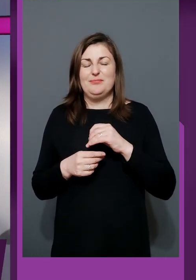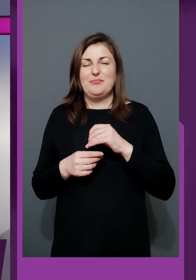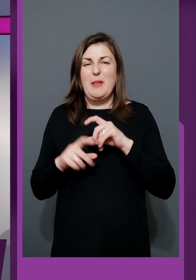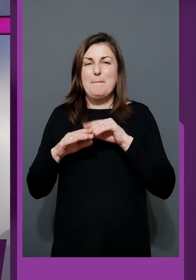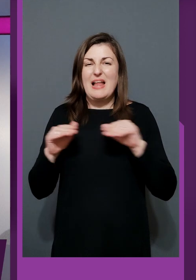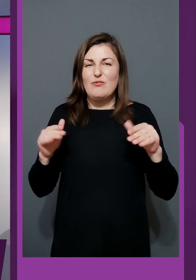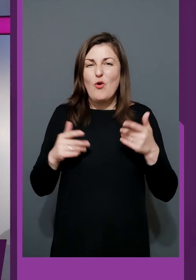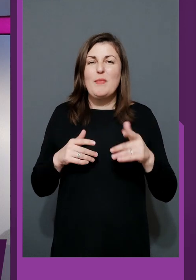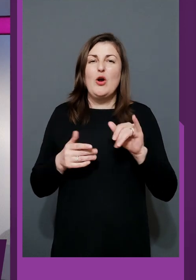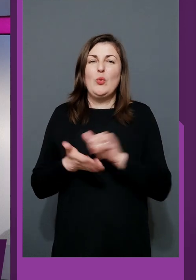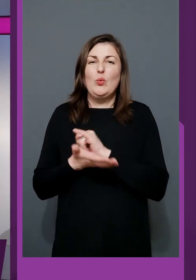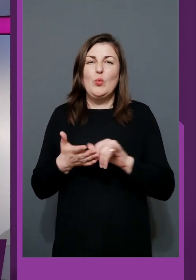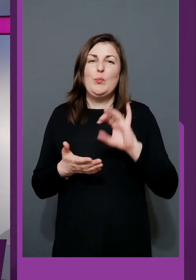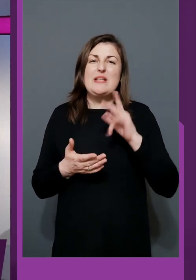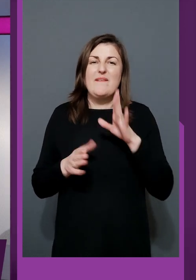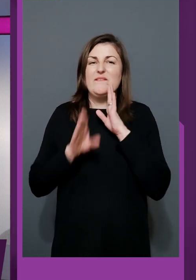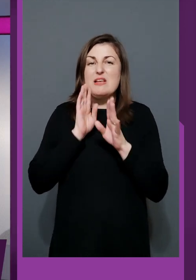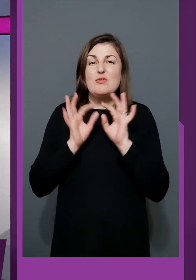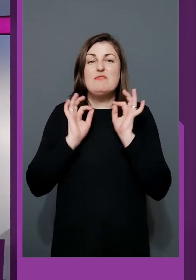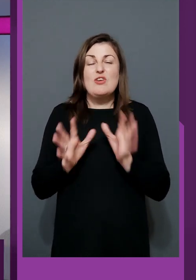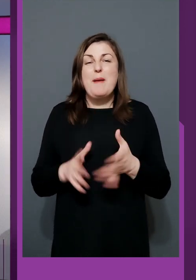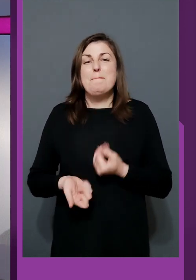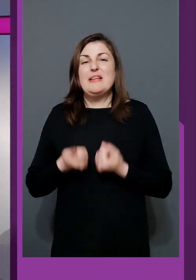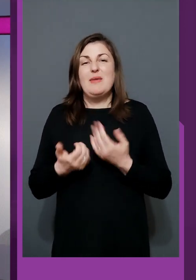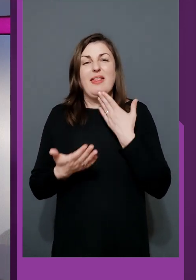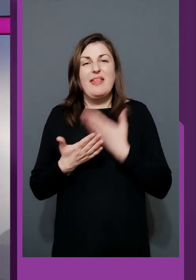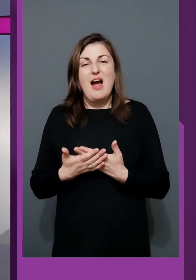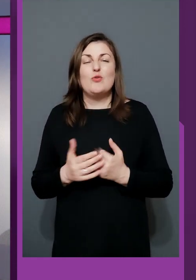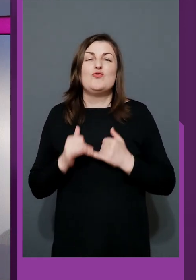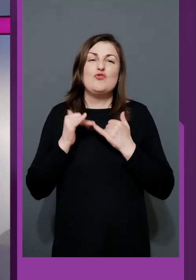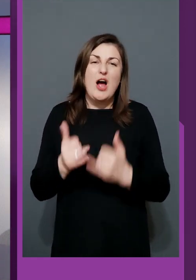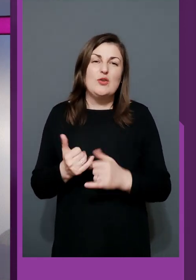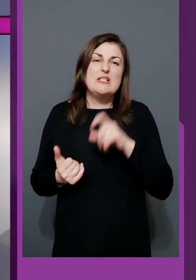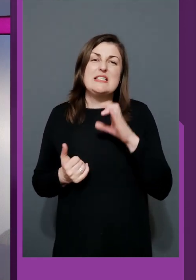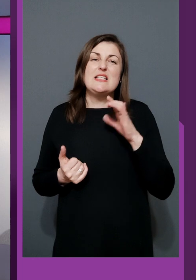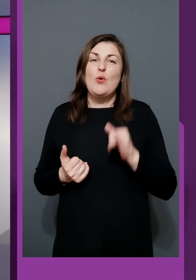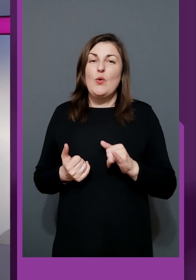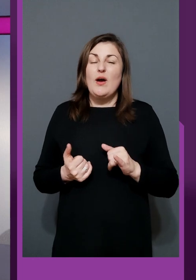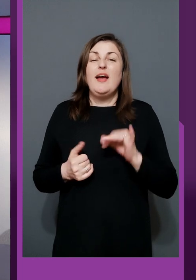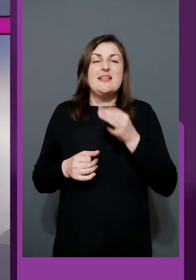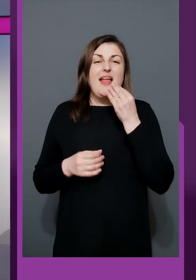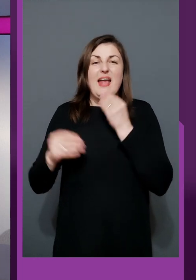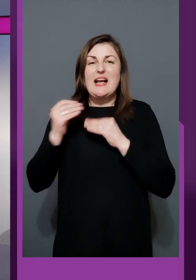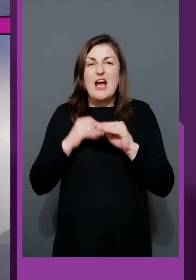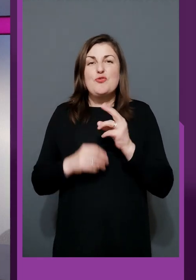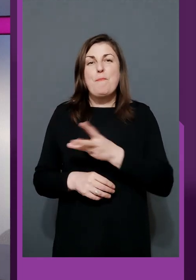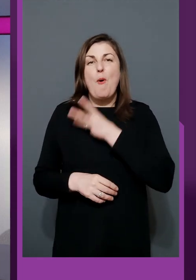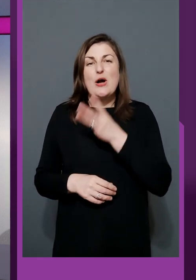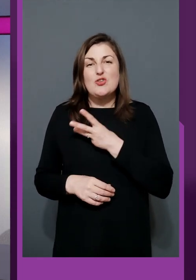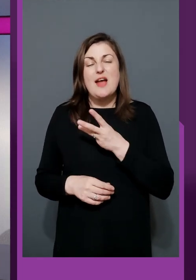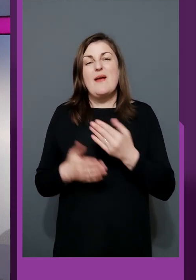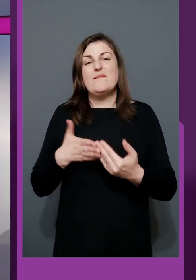платформах YouTube Instagram Facebook звичайно з підтримкою і дякою шаною збройним силам України і З